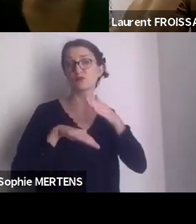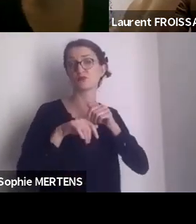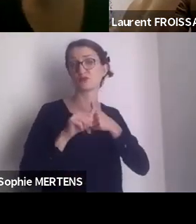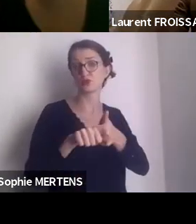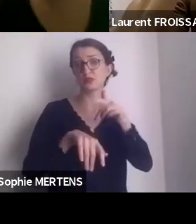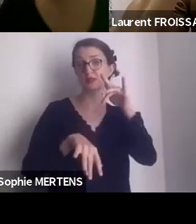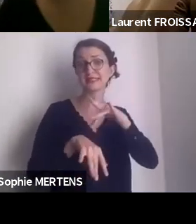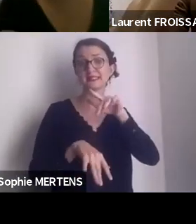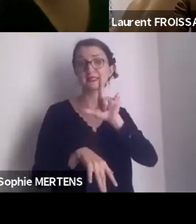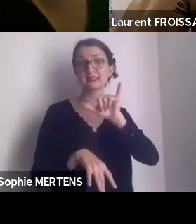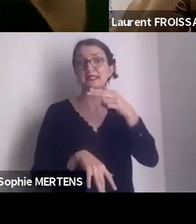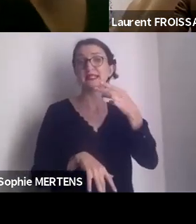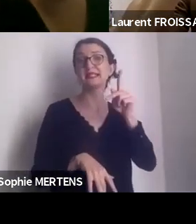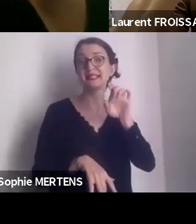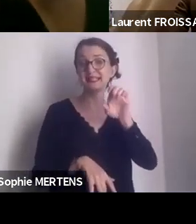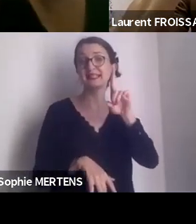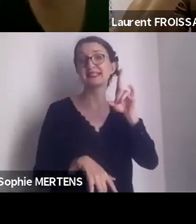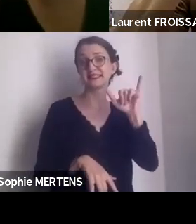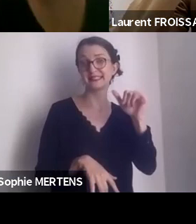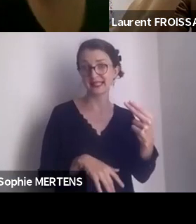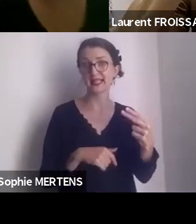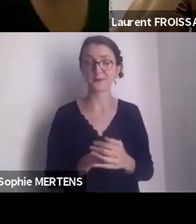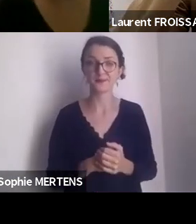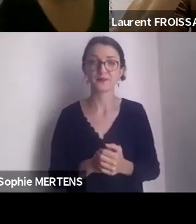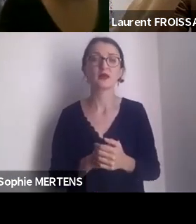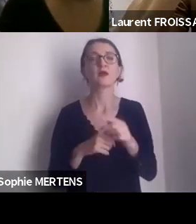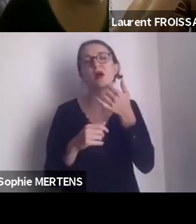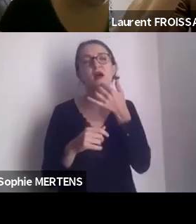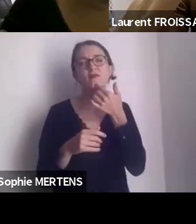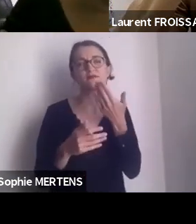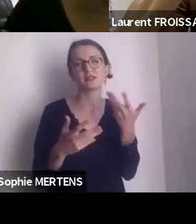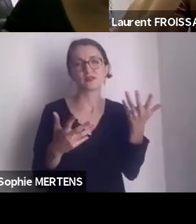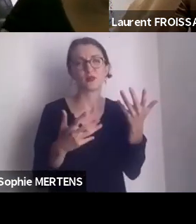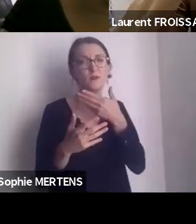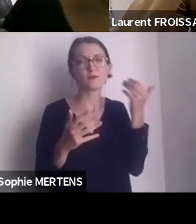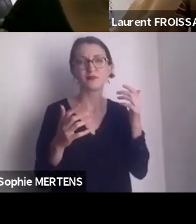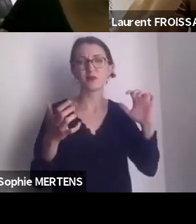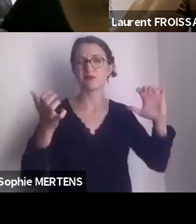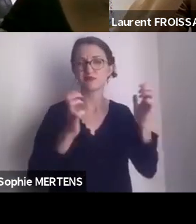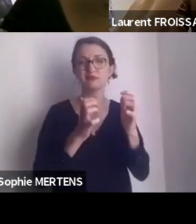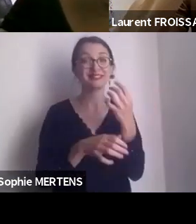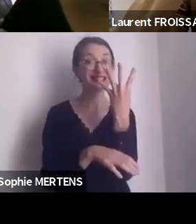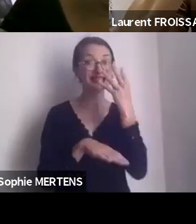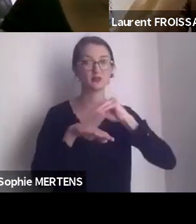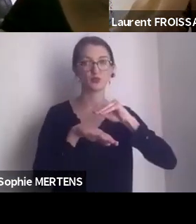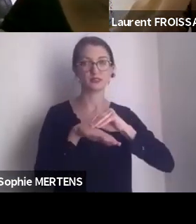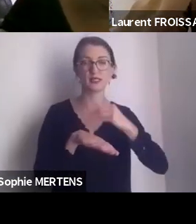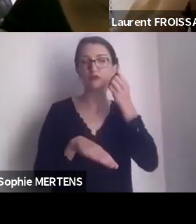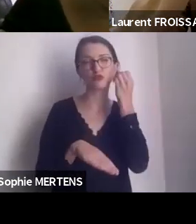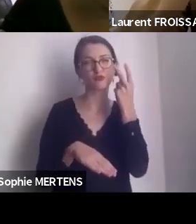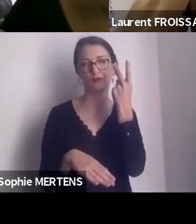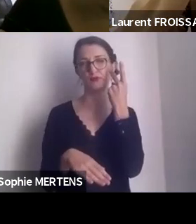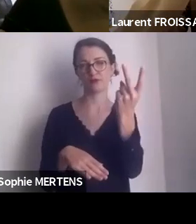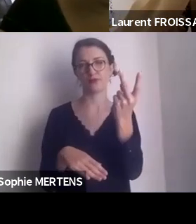vous donner quatre tips que je vois dans les environnements dans lesquels je vais ou que l'on voit chez nos clients.